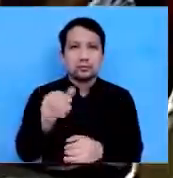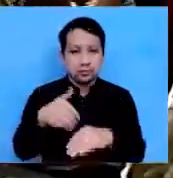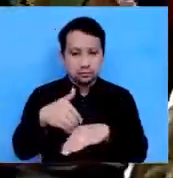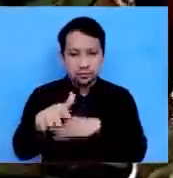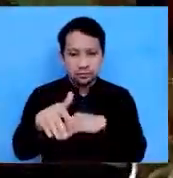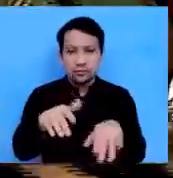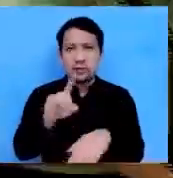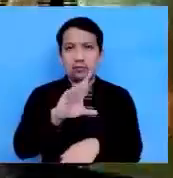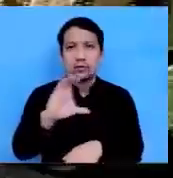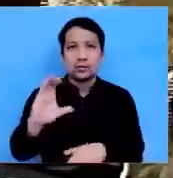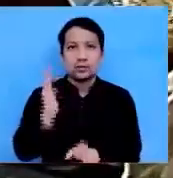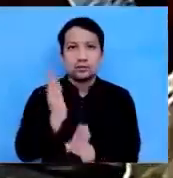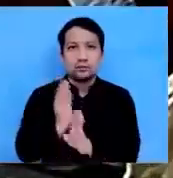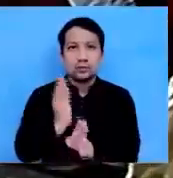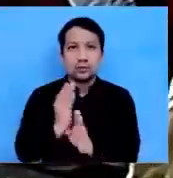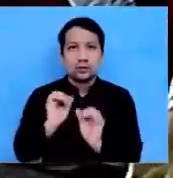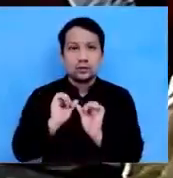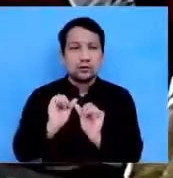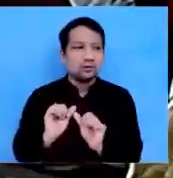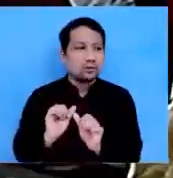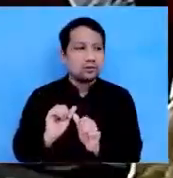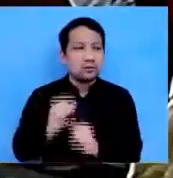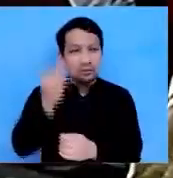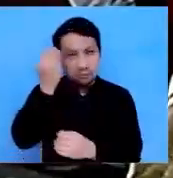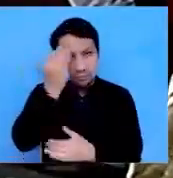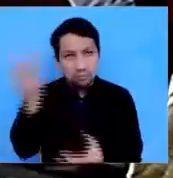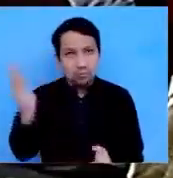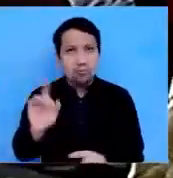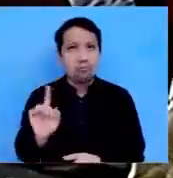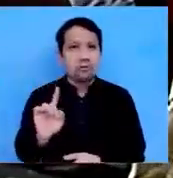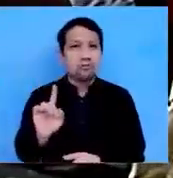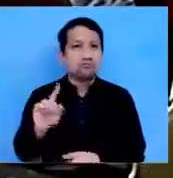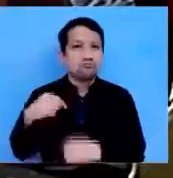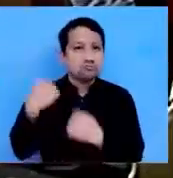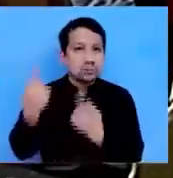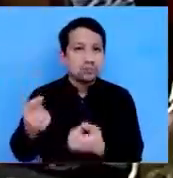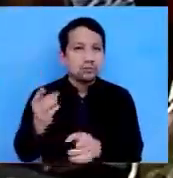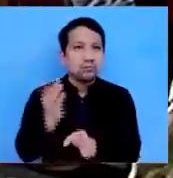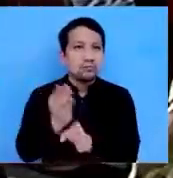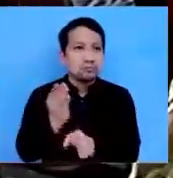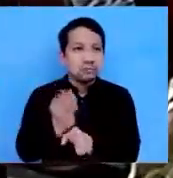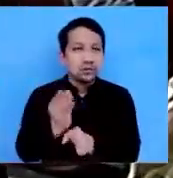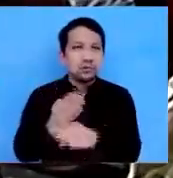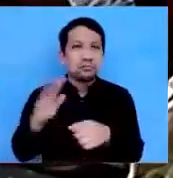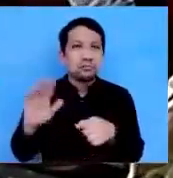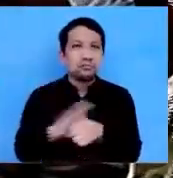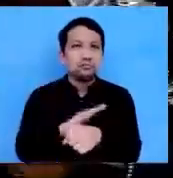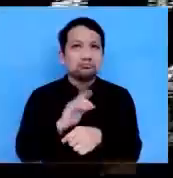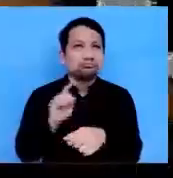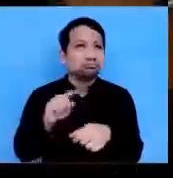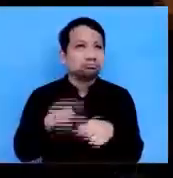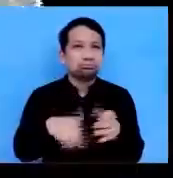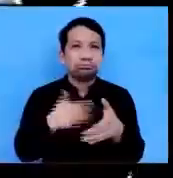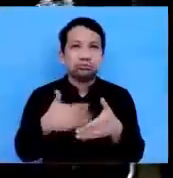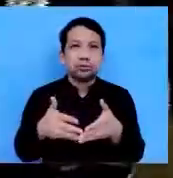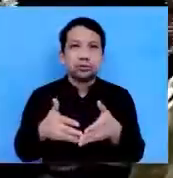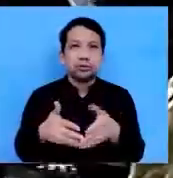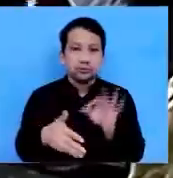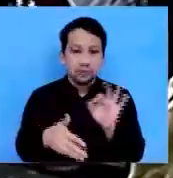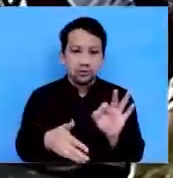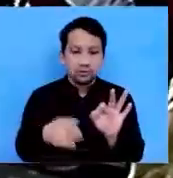holiday season. At ang sinasabi kasi nila, doon sa mga bus na fully booked na, meron 9 na slots